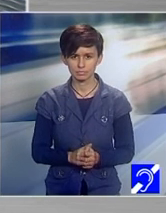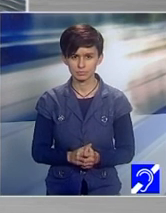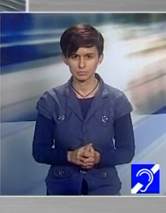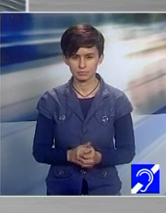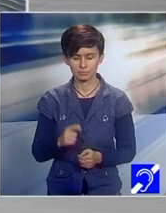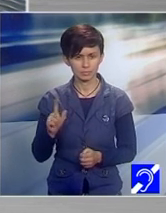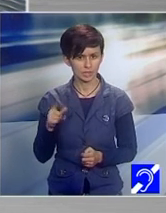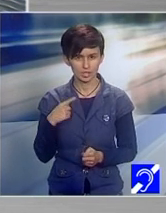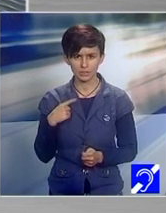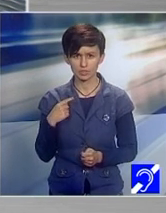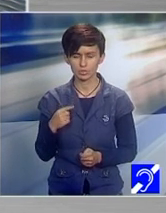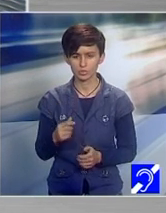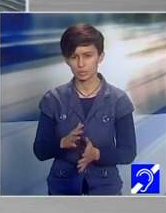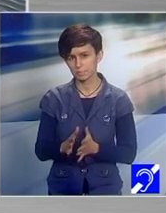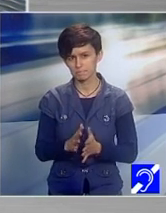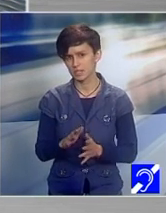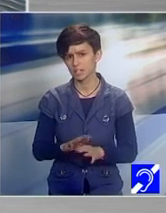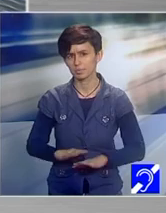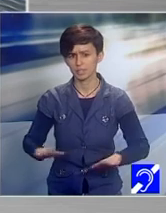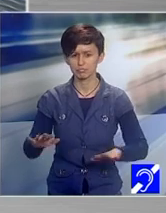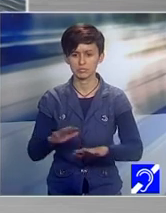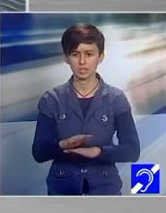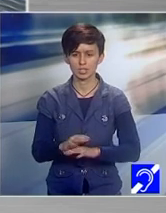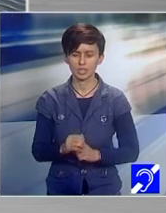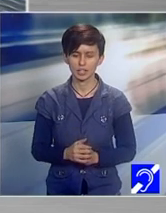Nu sunt semne generalizate. Adică să avem